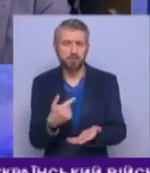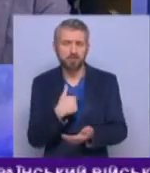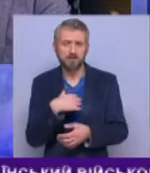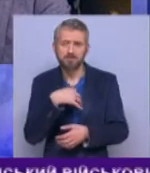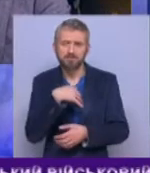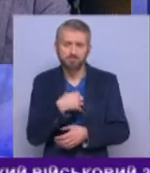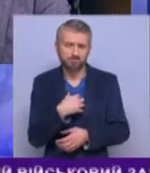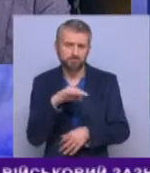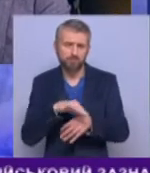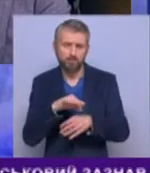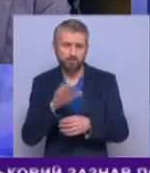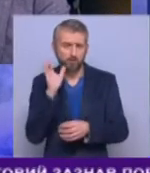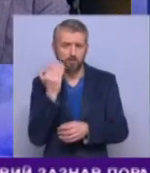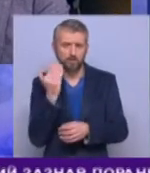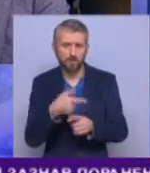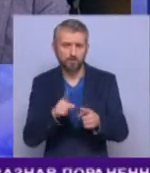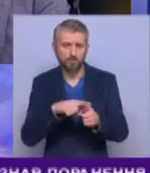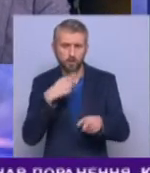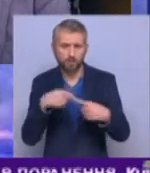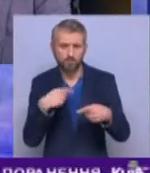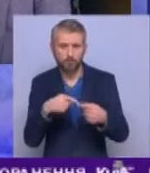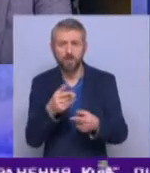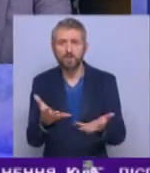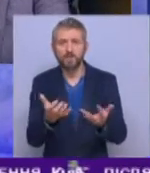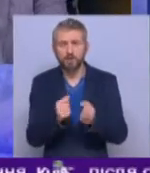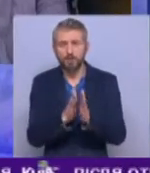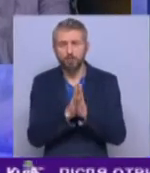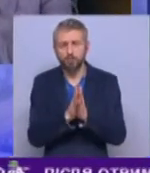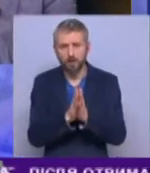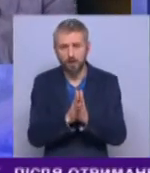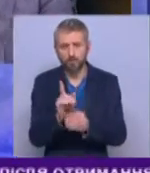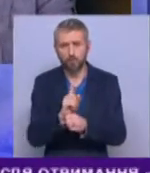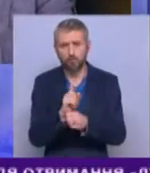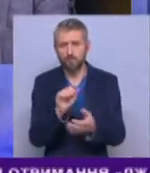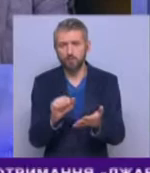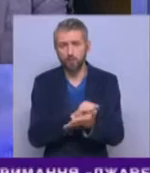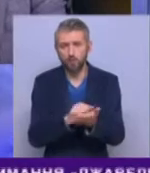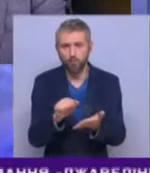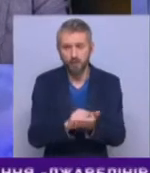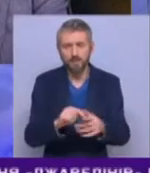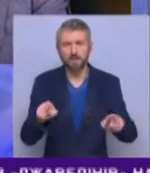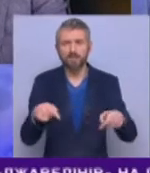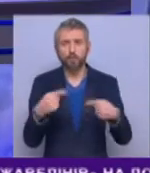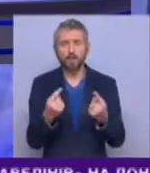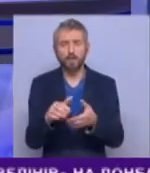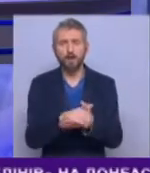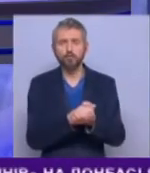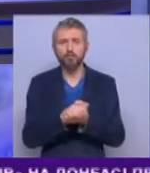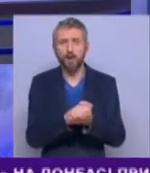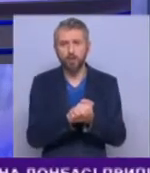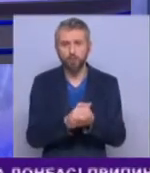і боляче слухати ваші ці розмови. Візьміться, будь ласка, нормативні документи, створіть